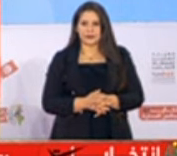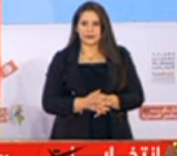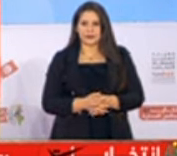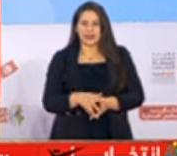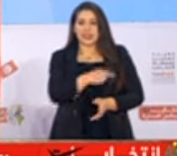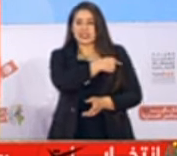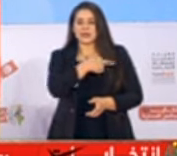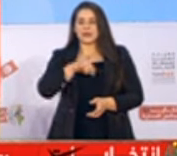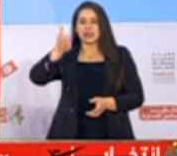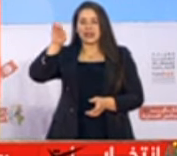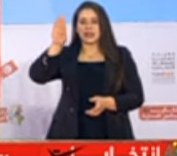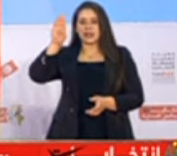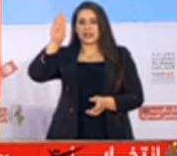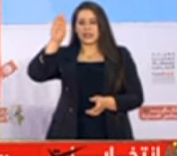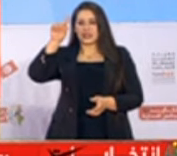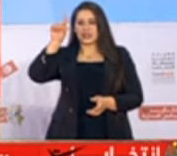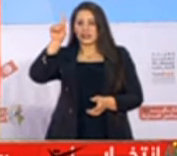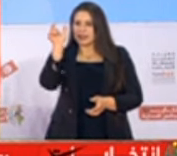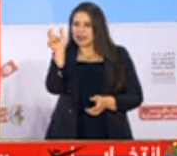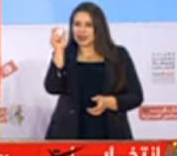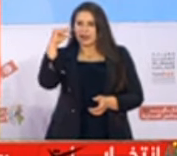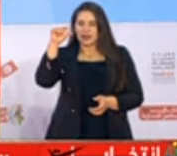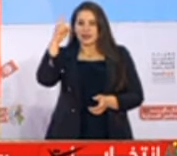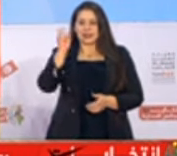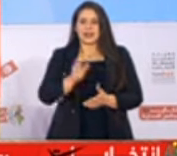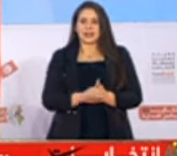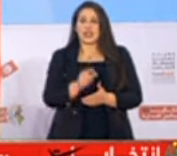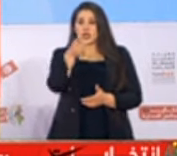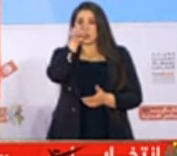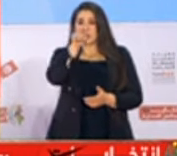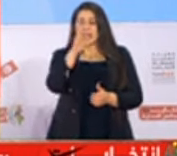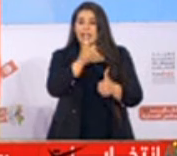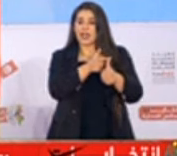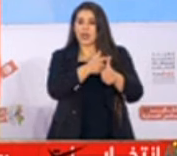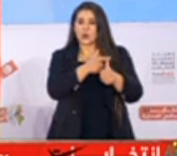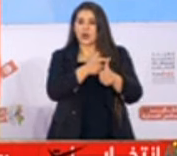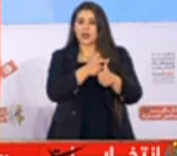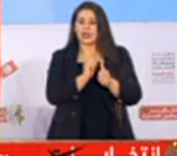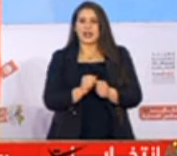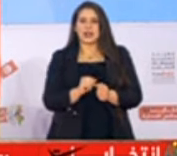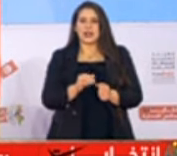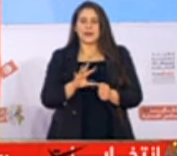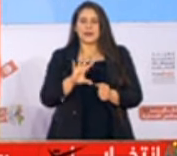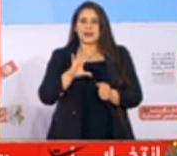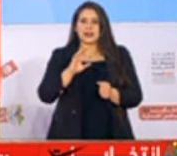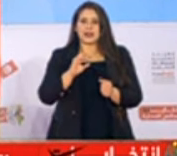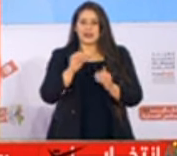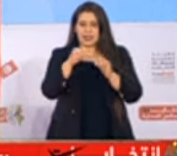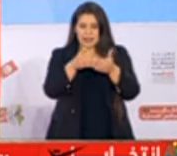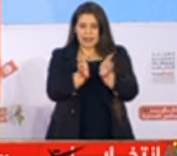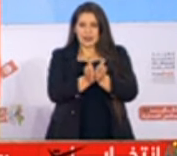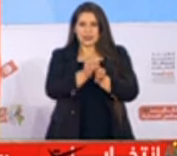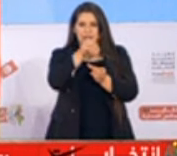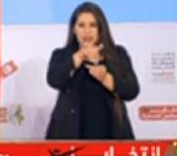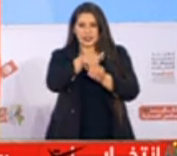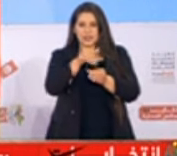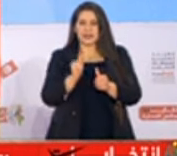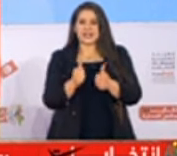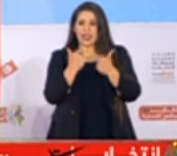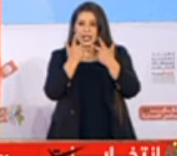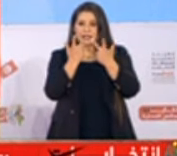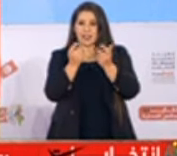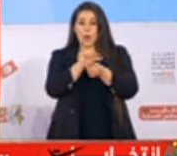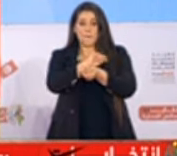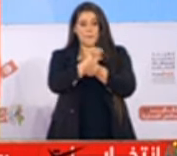اسكندر العلواني قناة التاسعة. سؤالي الأول، هل سجلت الهيئة العليا المستقلة الانتخابات مخالفات